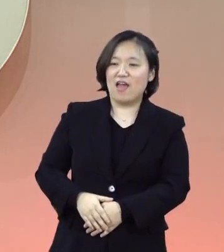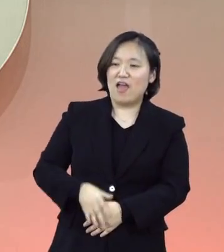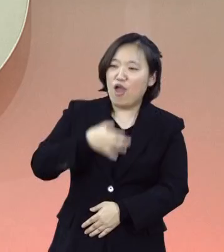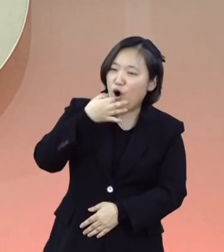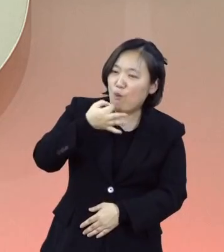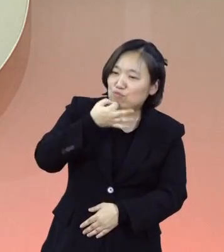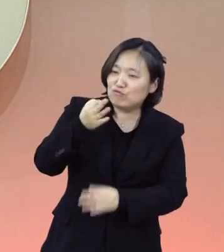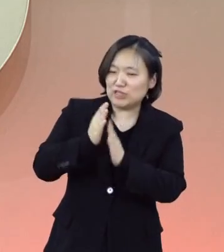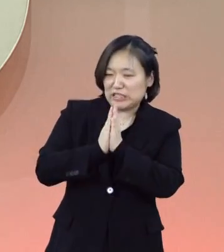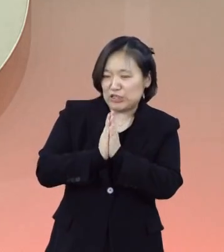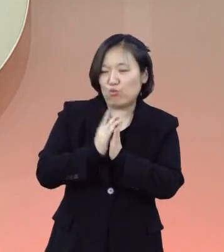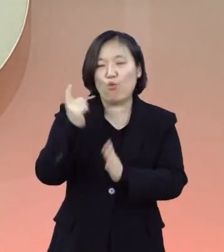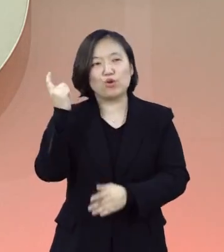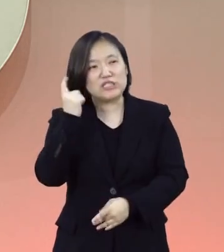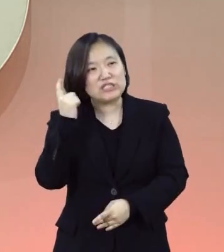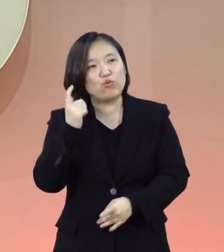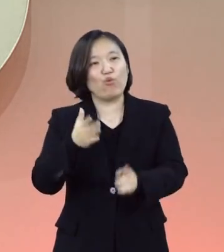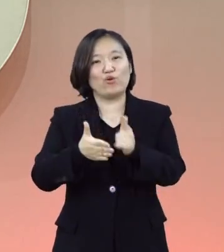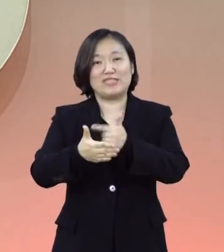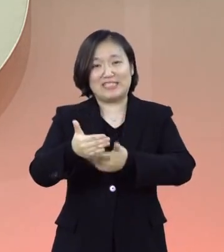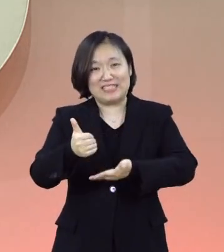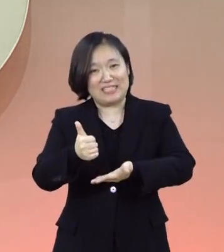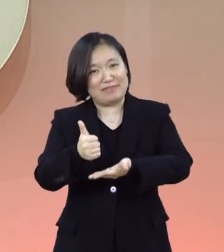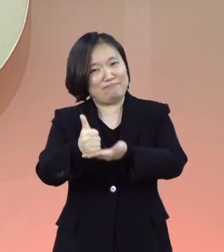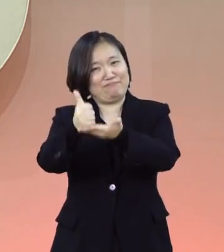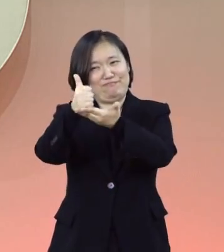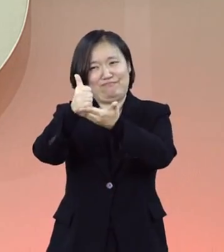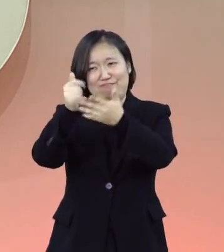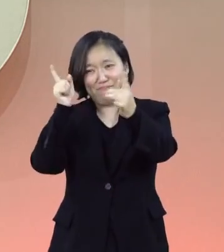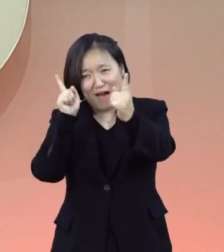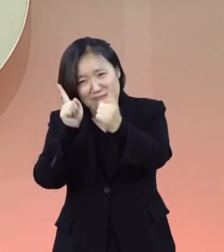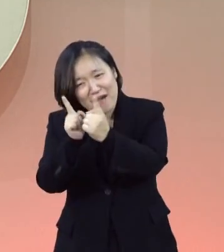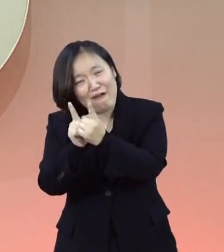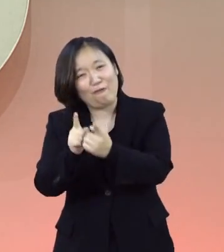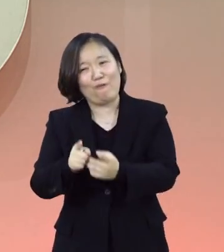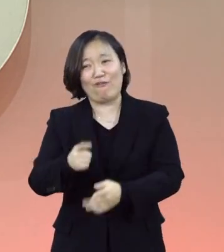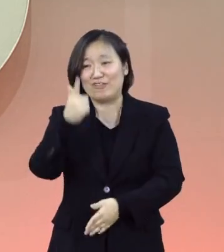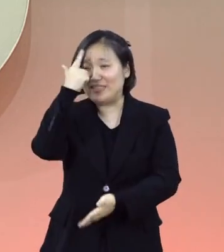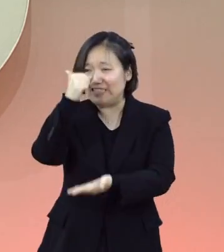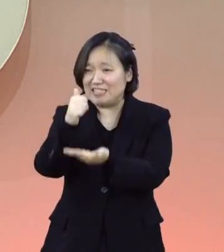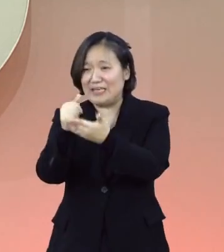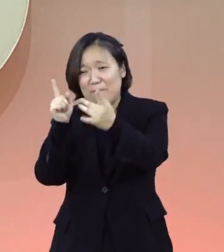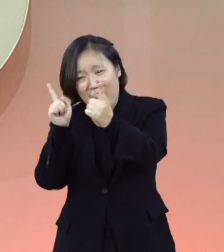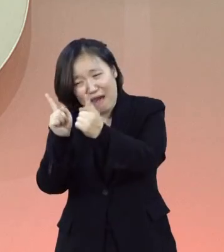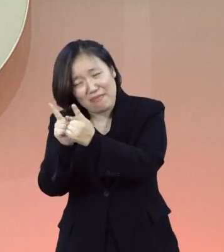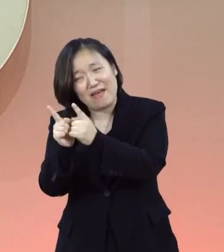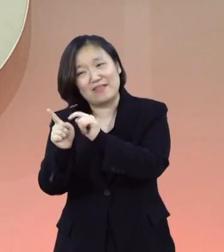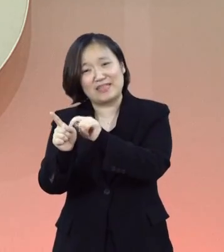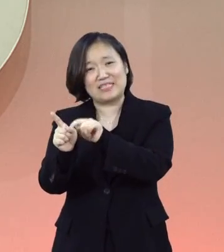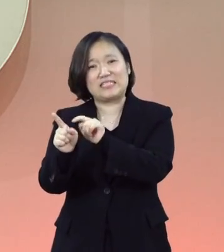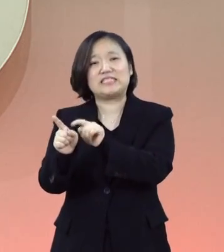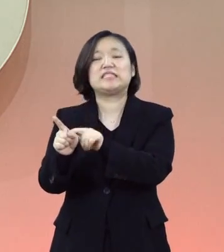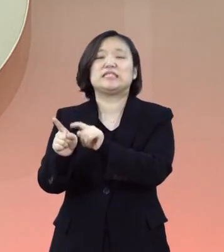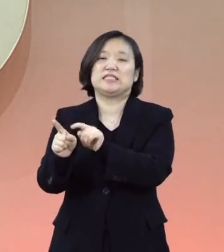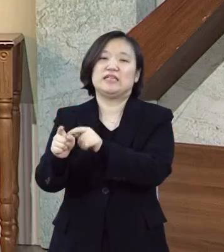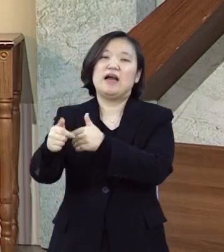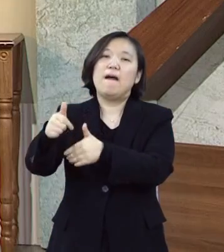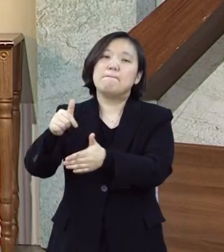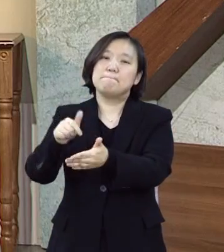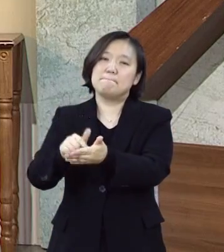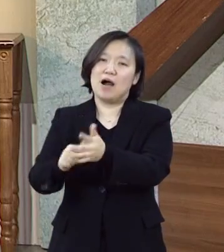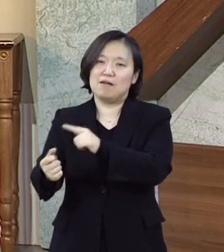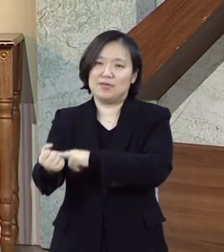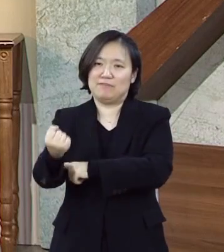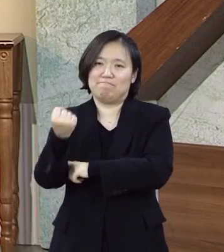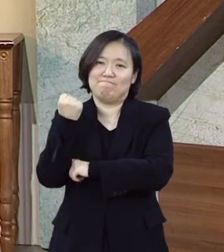법문 듣고 스님들을 보고 불상을 보면서 그 마음의 에너지에 의해서 다음